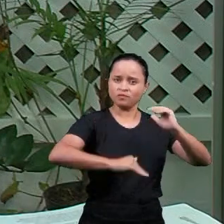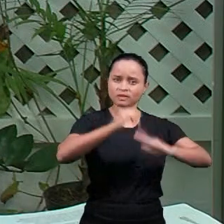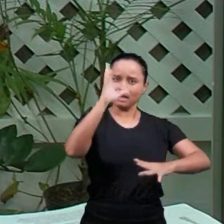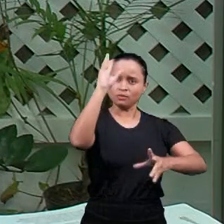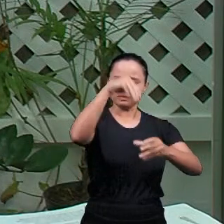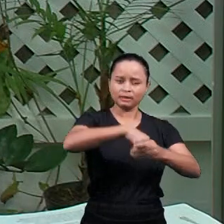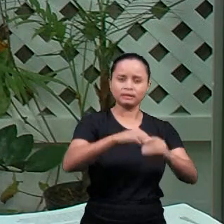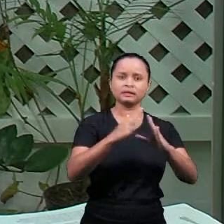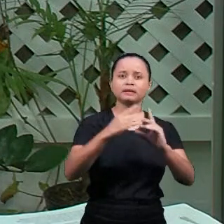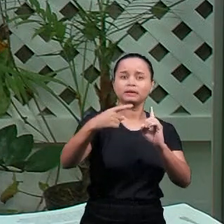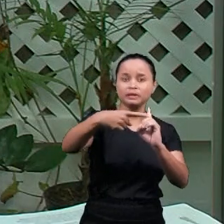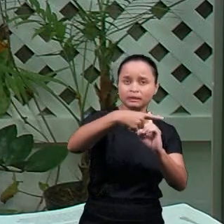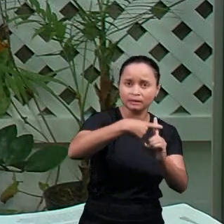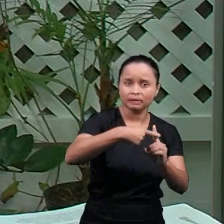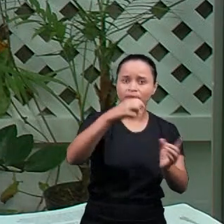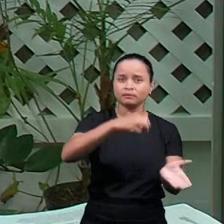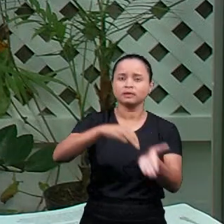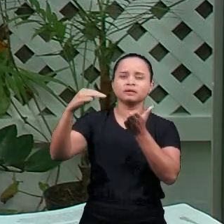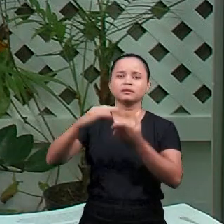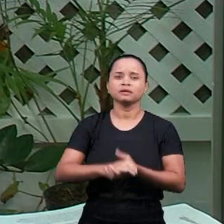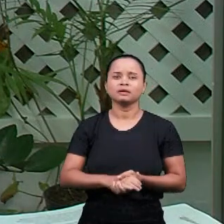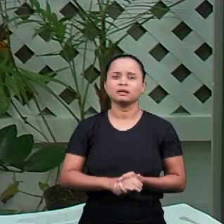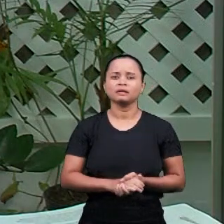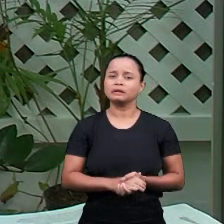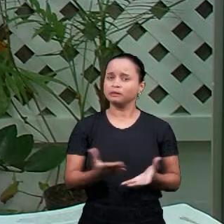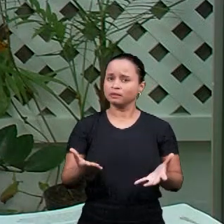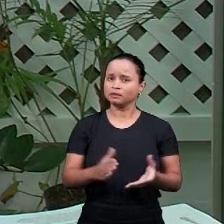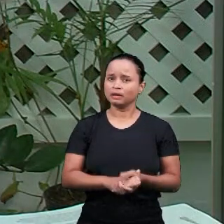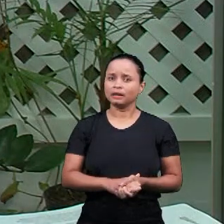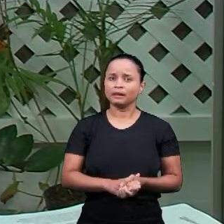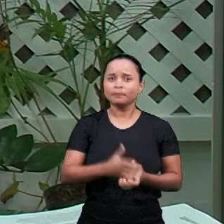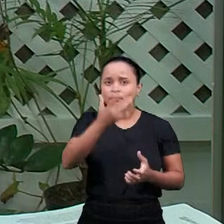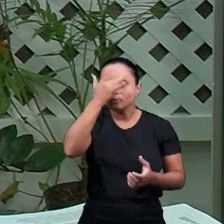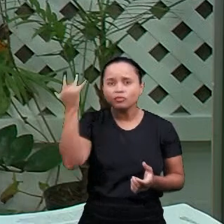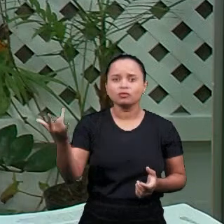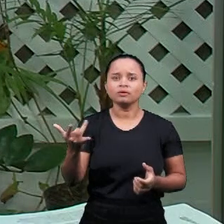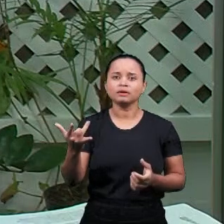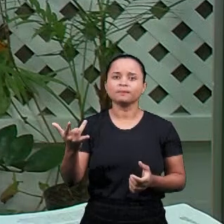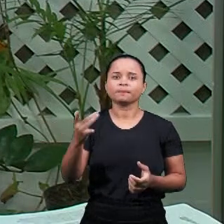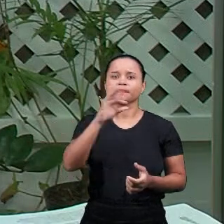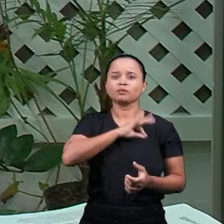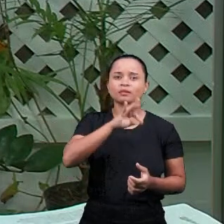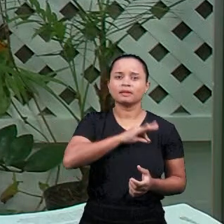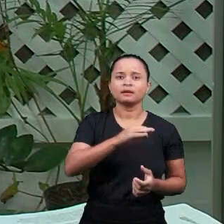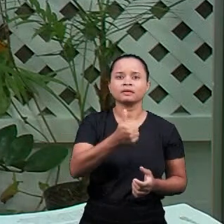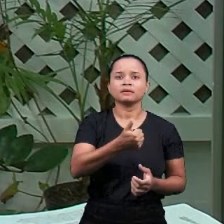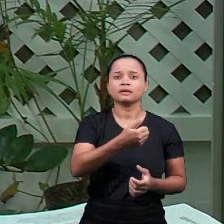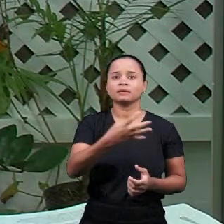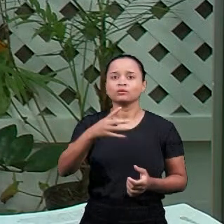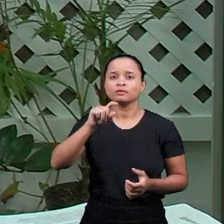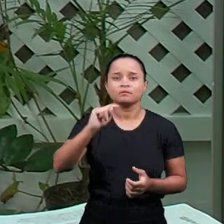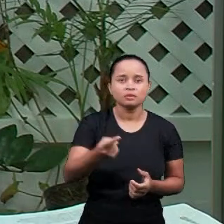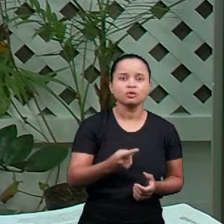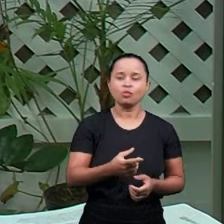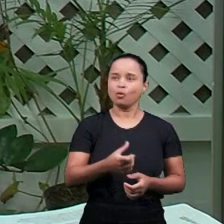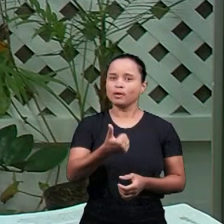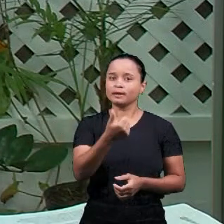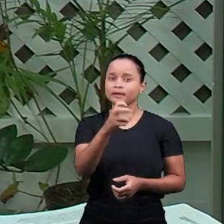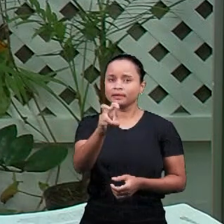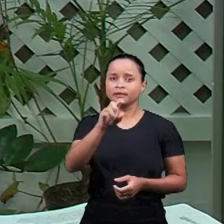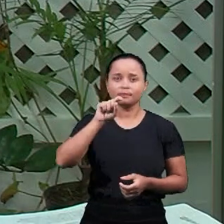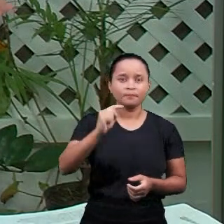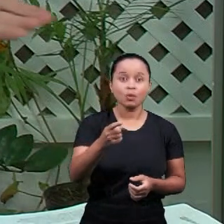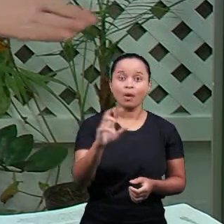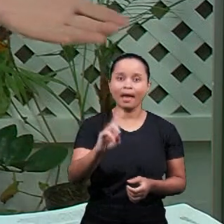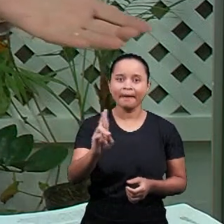leur profession à l'intérieur de l'Église. Il y a des gens qui recevaient 14, 15 000 réals et cela, ils disaient,